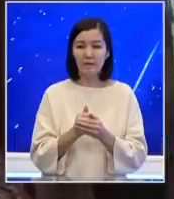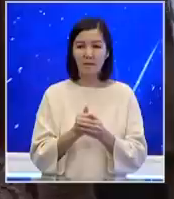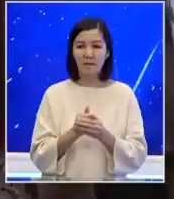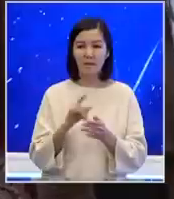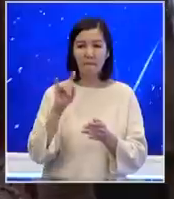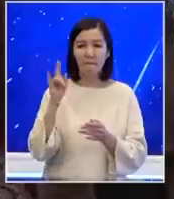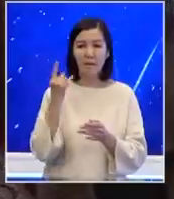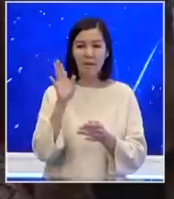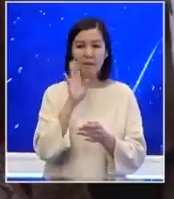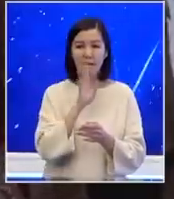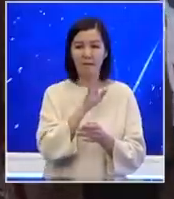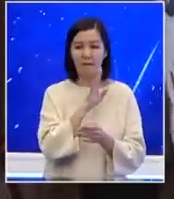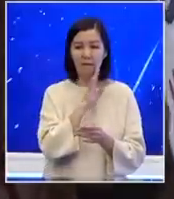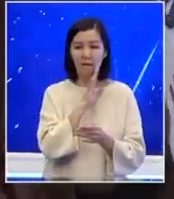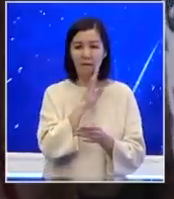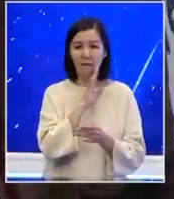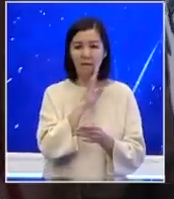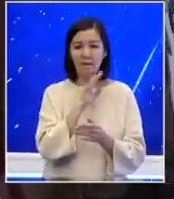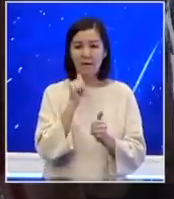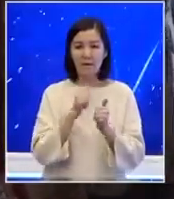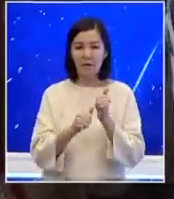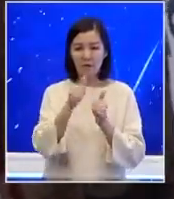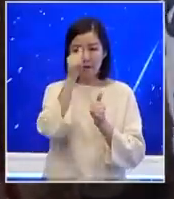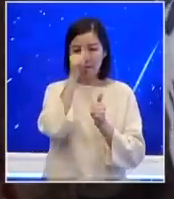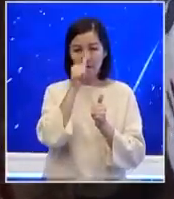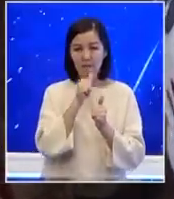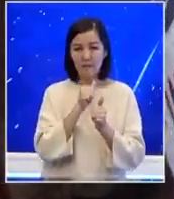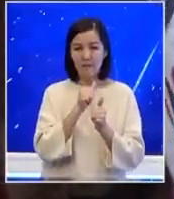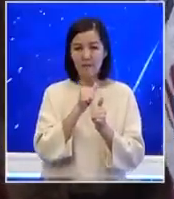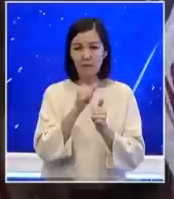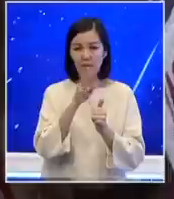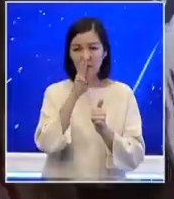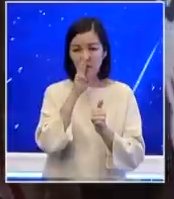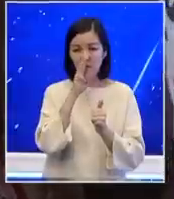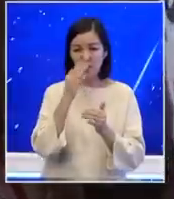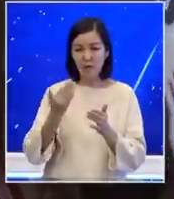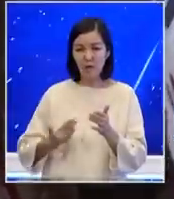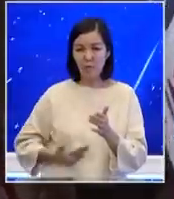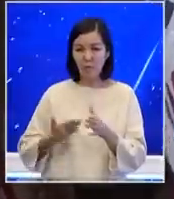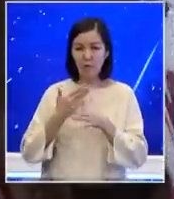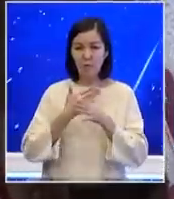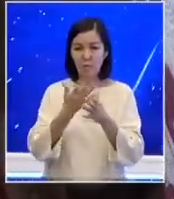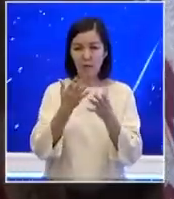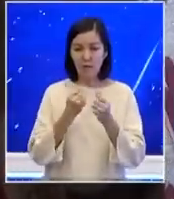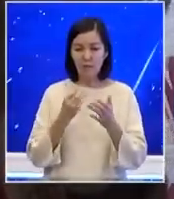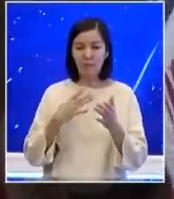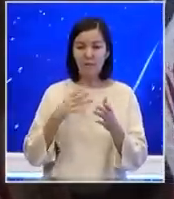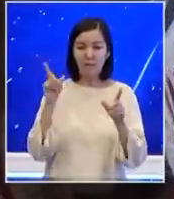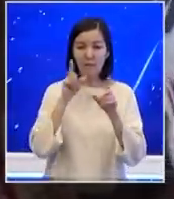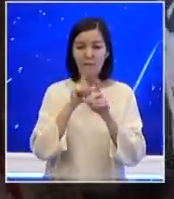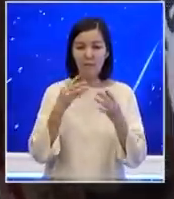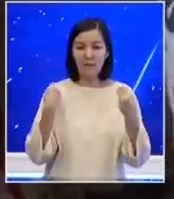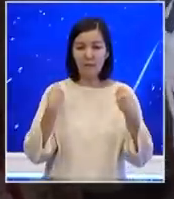деген пособияны жаңа ісіп аламыз. Сол көмектесіп жатыр бар жағына. Мектеп форма